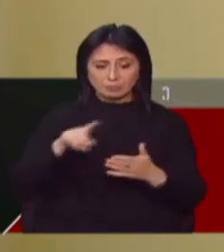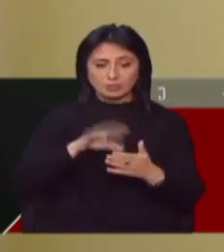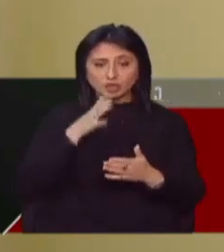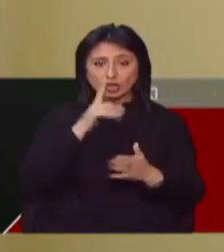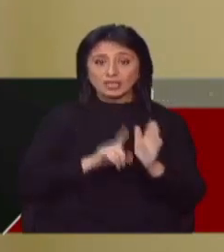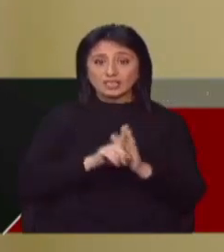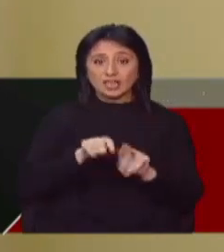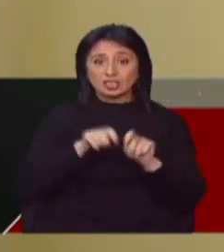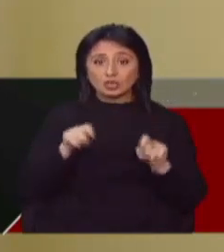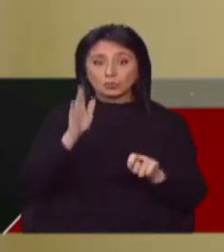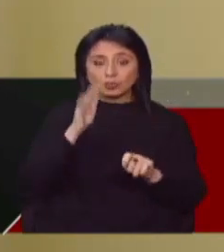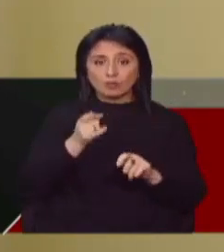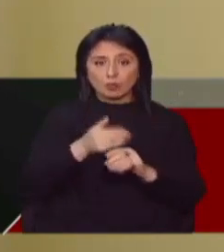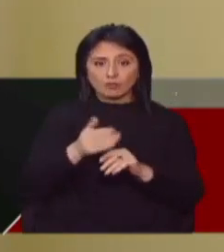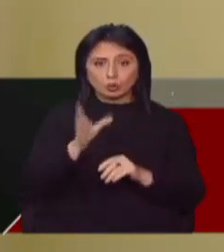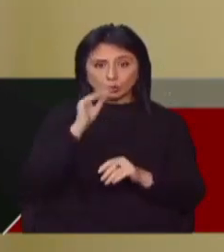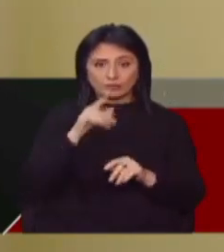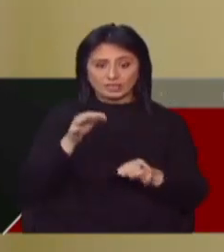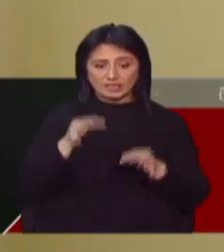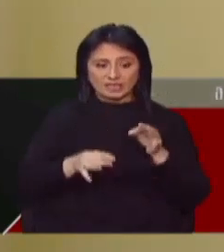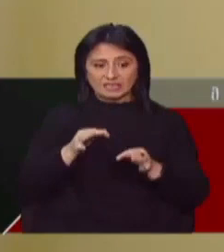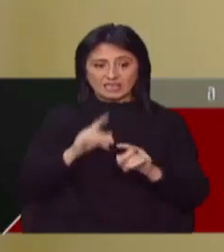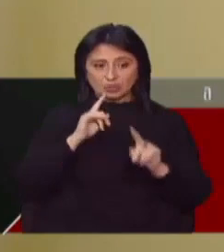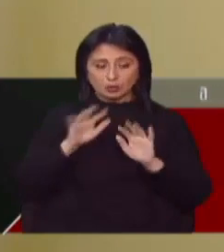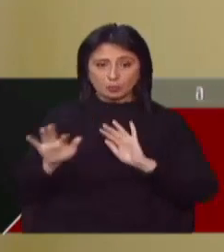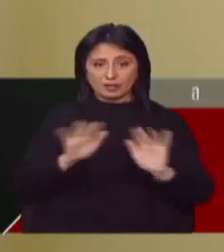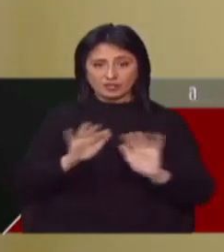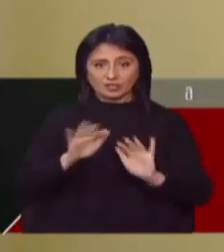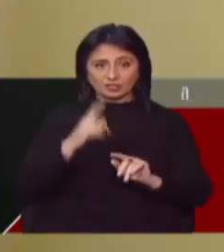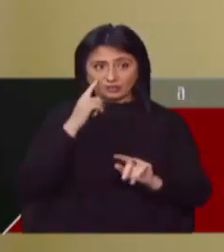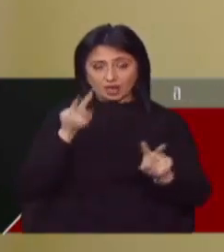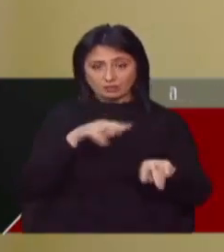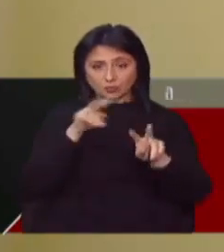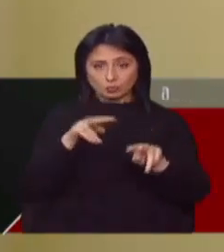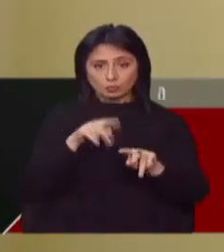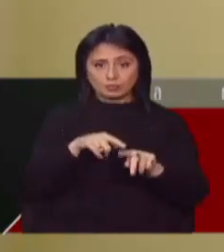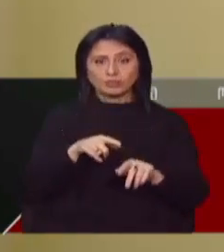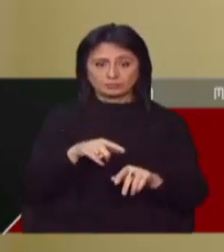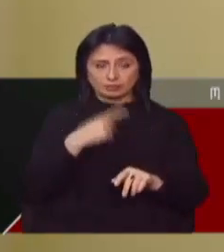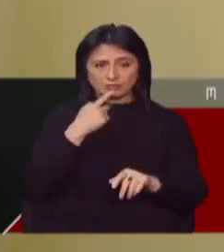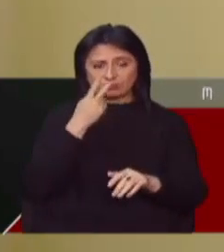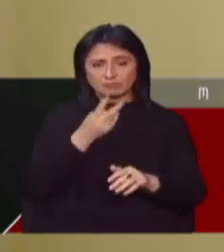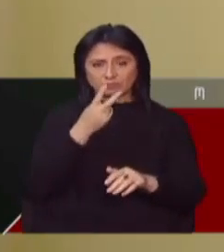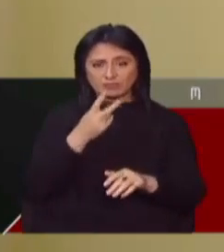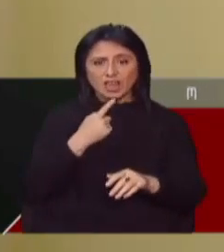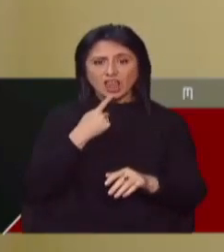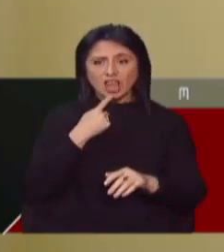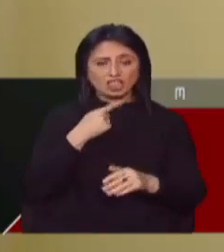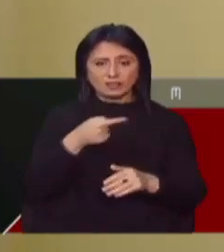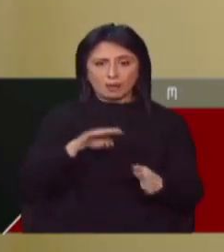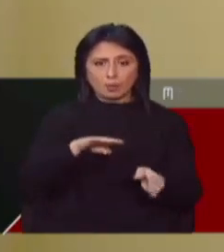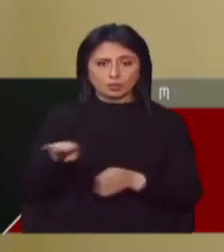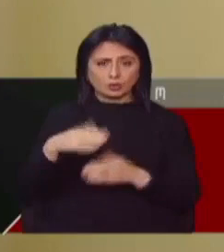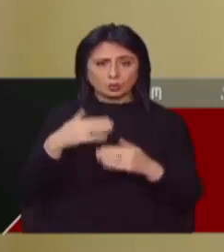bolului s-a cătris, da, mogui anabit rodesat, s-a samart o slovă, mi-am din are obasă, s-a spălțuat, eu ne-am dit principiul și că anul cât stau, colo goare, e ciudam o iriță, imi